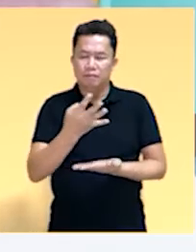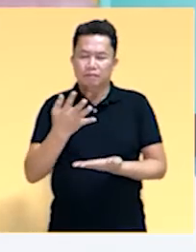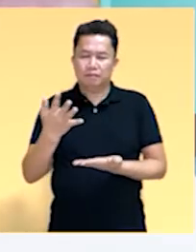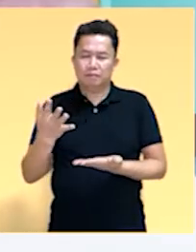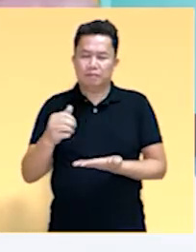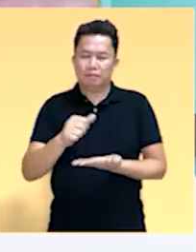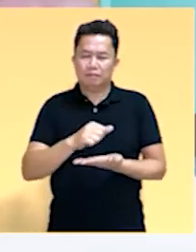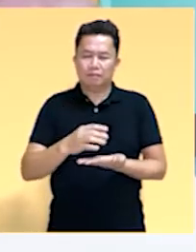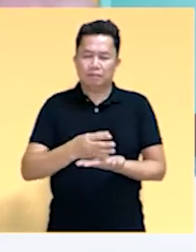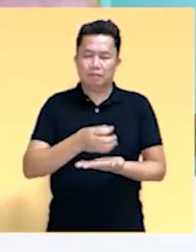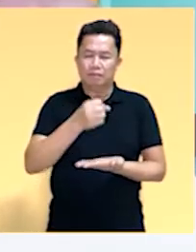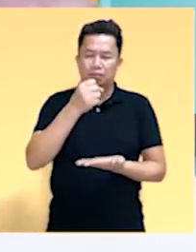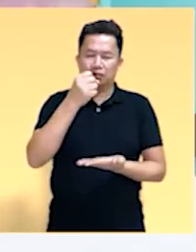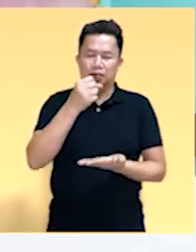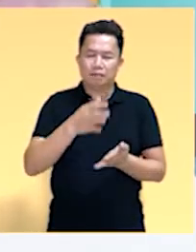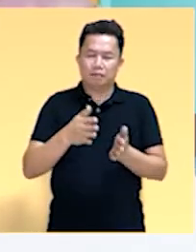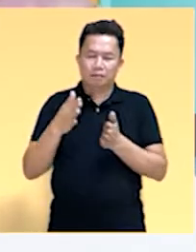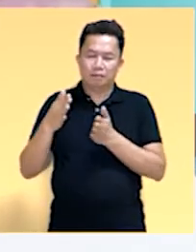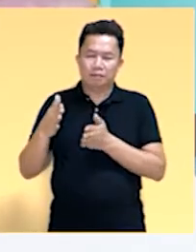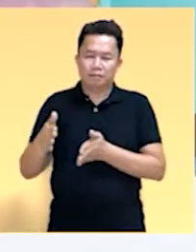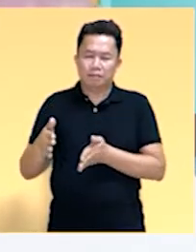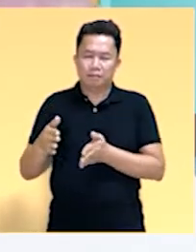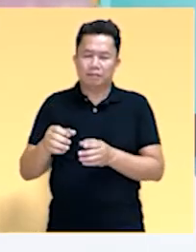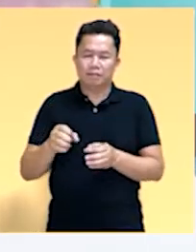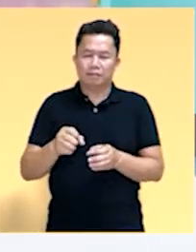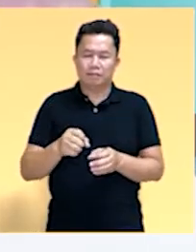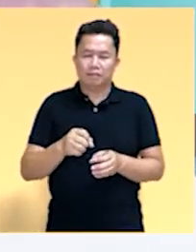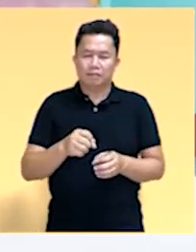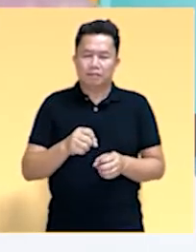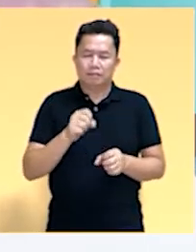pa ang natira para sa barangay Makulay?